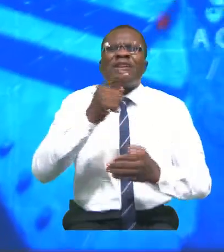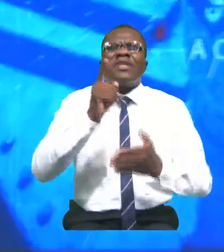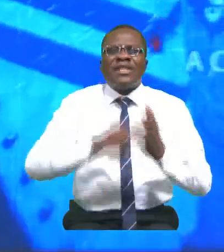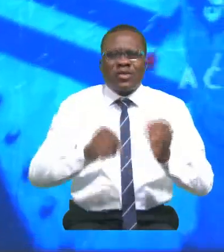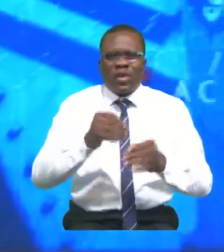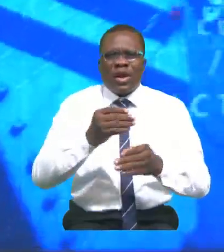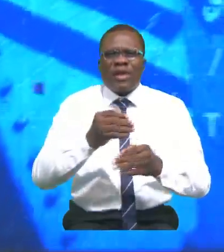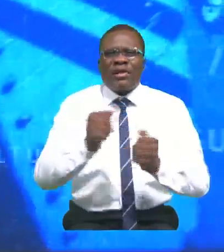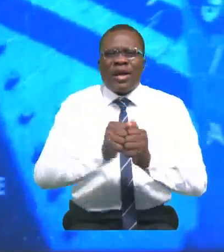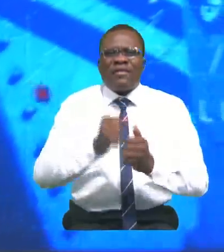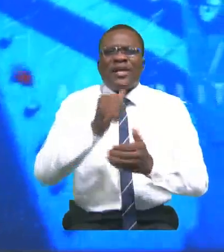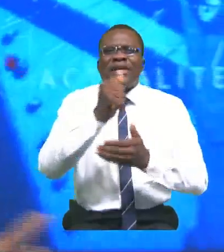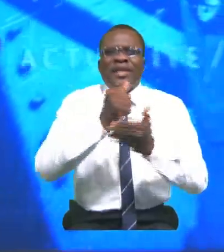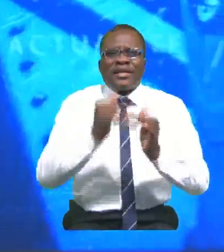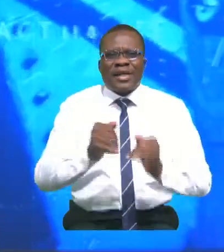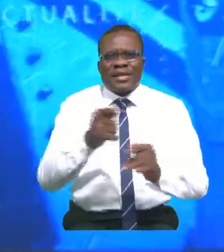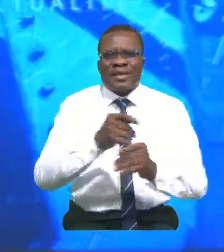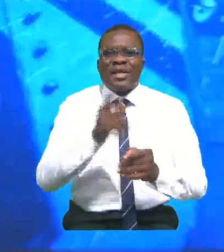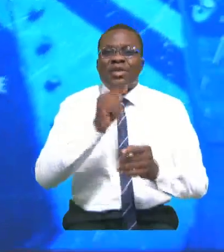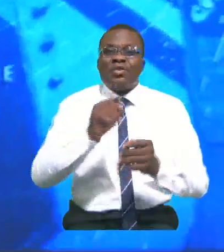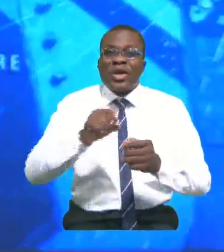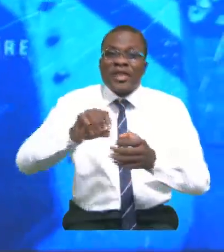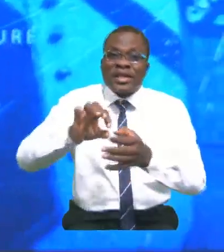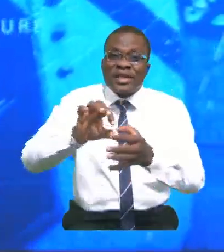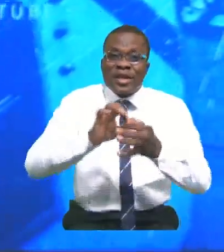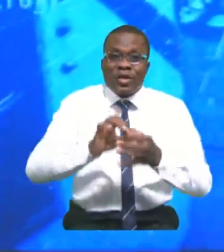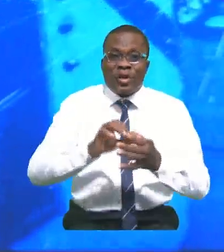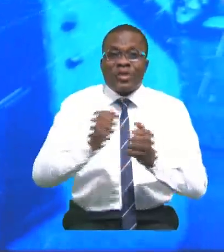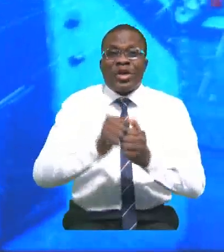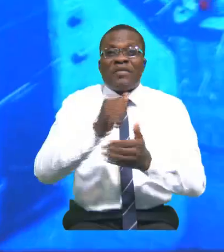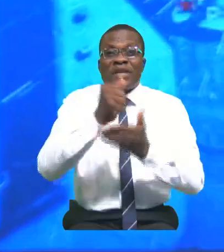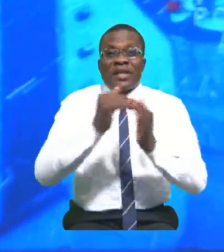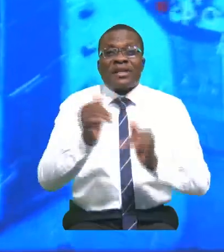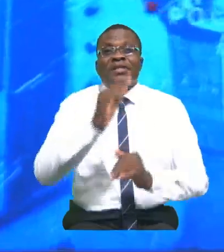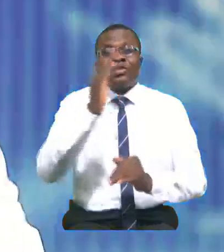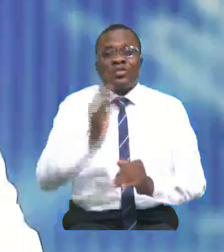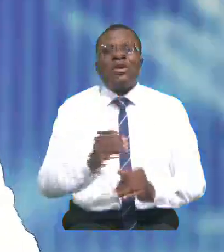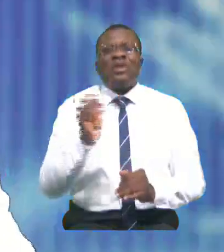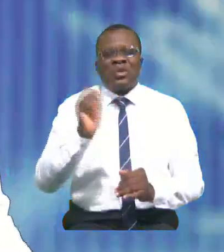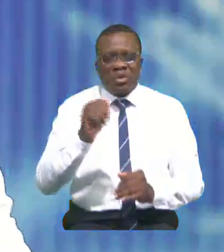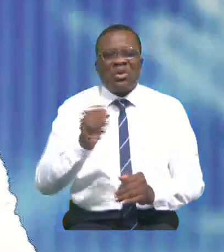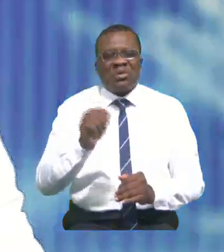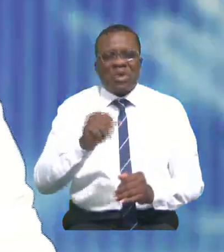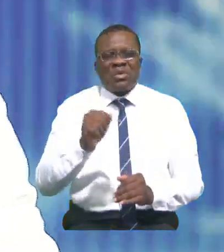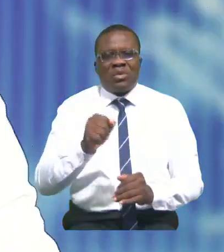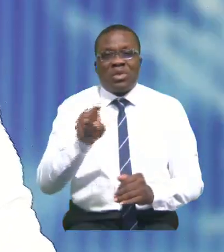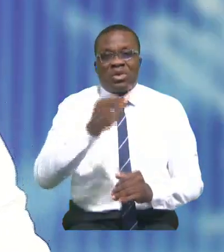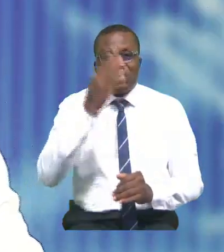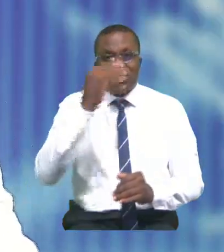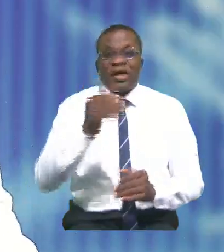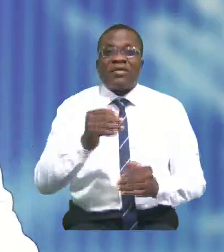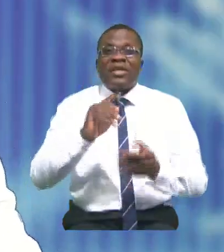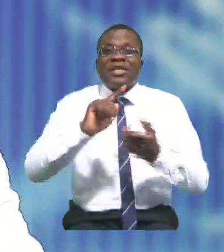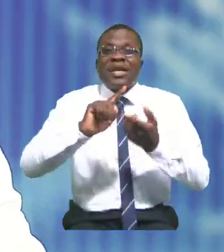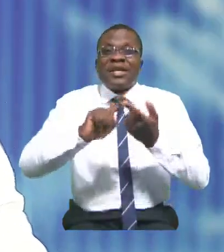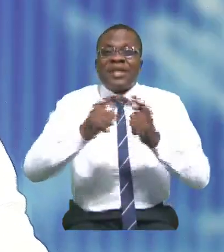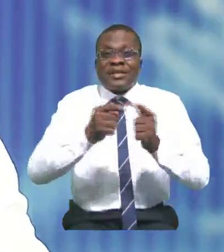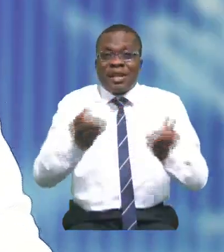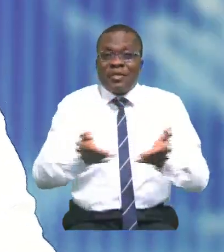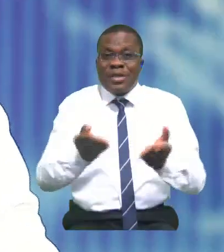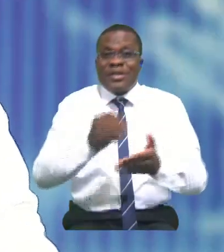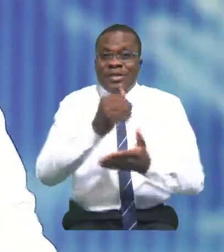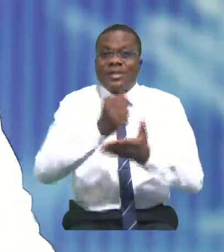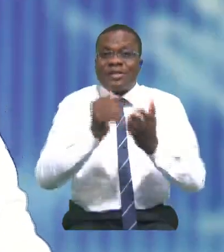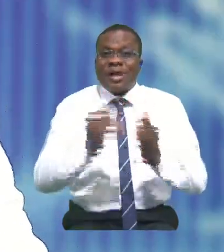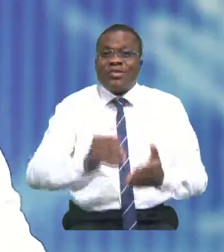on peut espérer des des collaborations avec des artistes du Bénin oui bien sûr bien sûr savez j'ai beaucoup d'amis artistes béninois